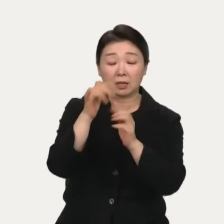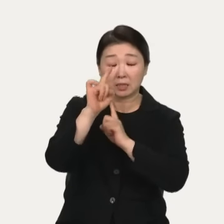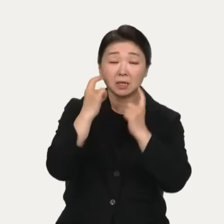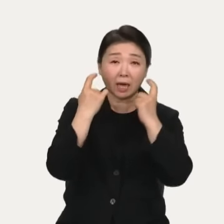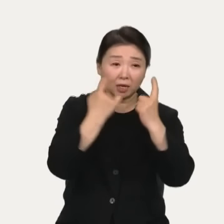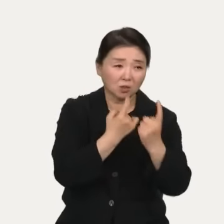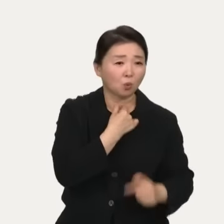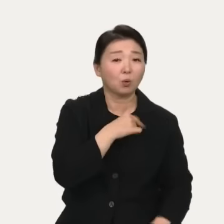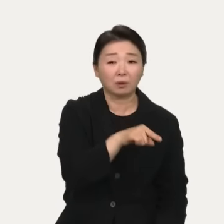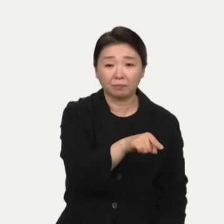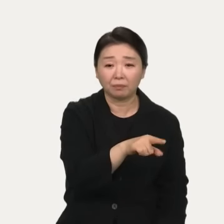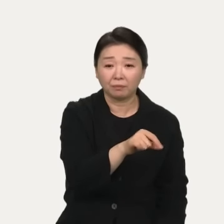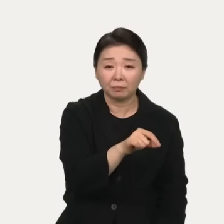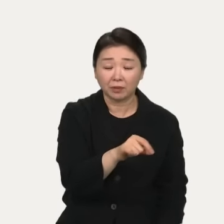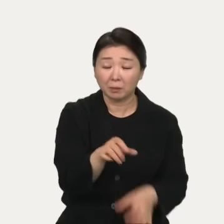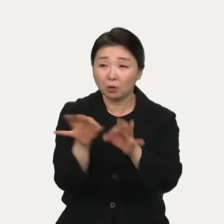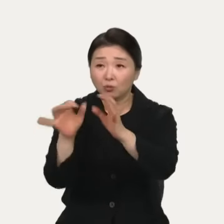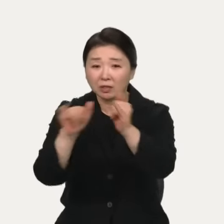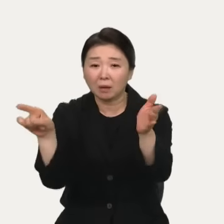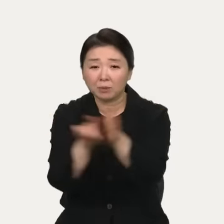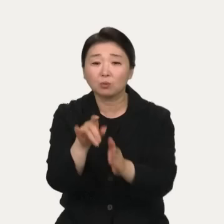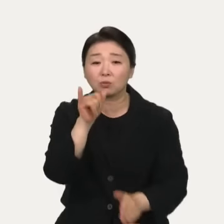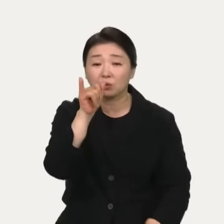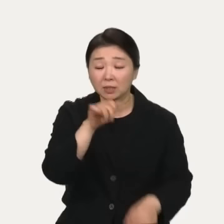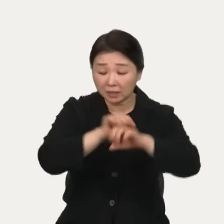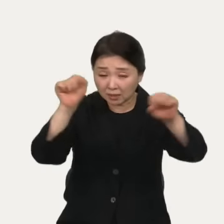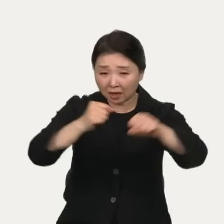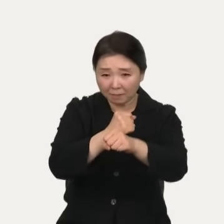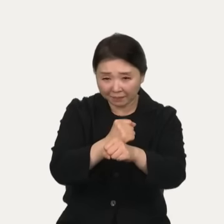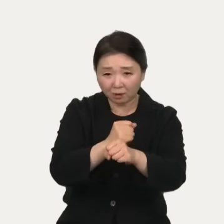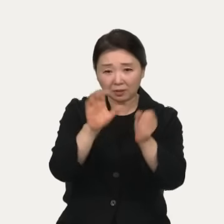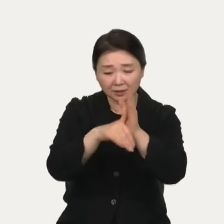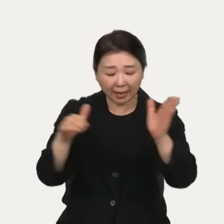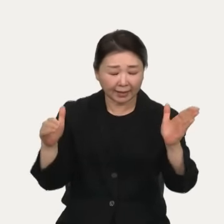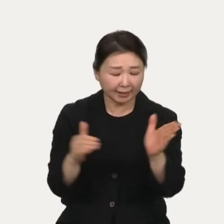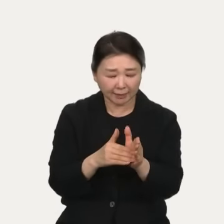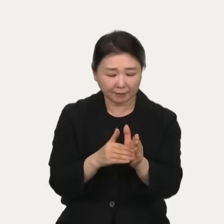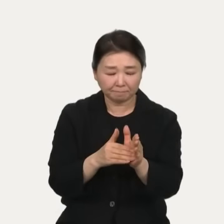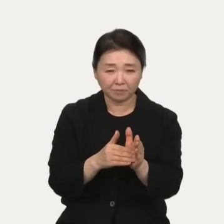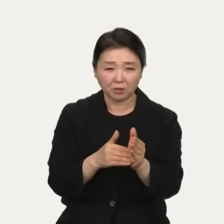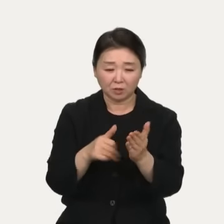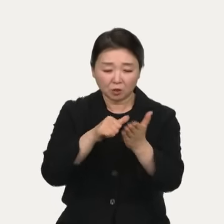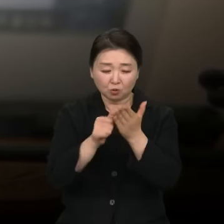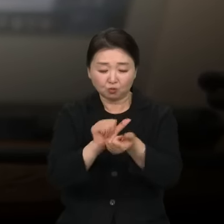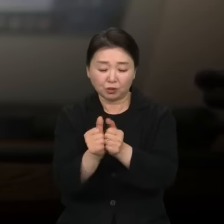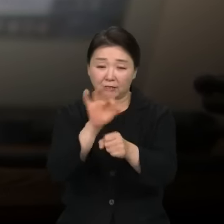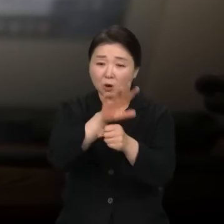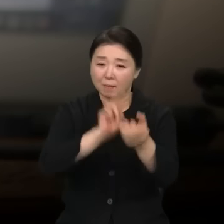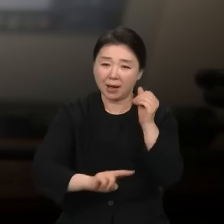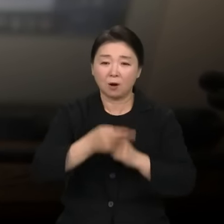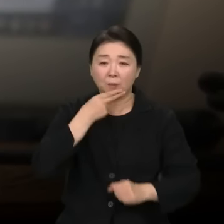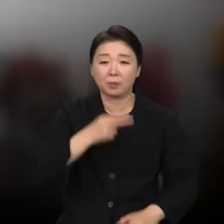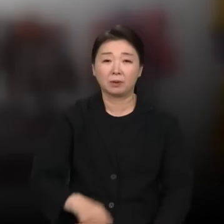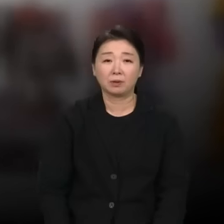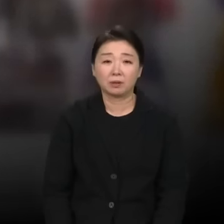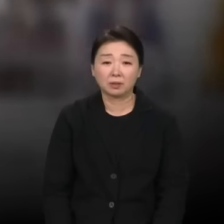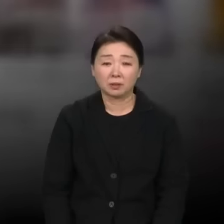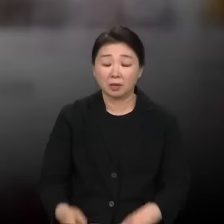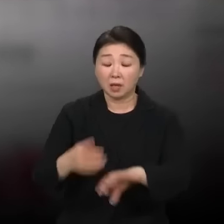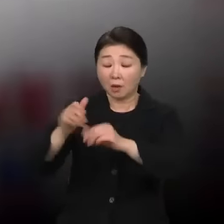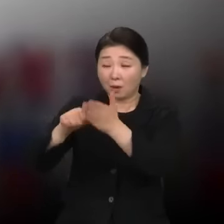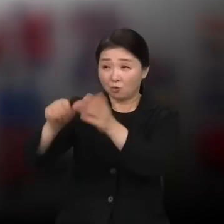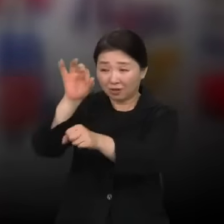개인적인 희망이라며 투자자들이 신뢰할 수 있는 시스템이 갖춰질 때까지 재개하지 않는다고 말했습니다. 해외 직구 금지